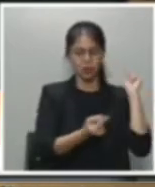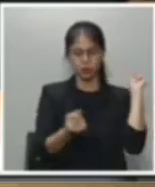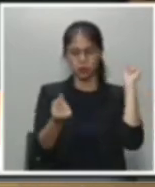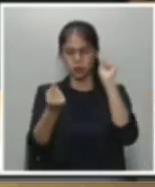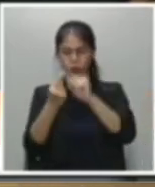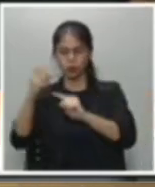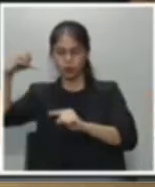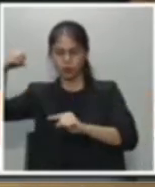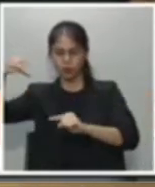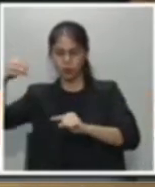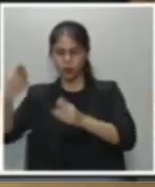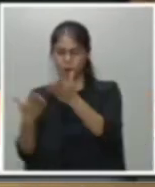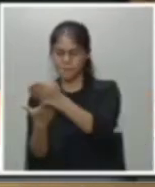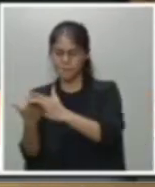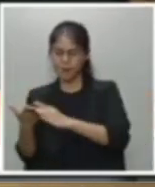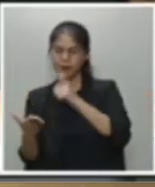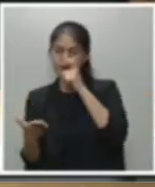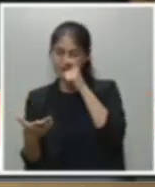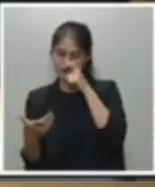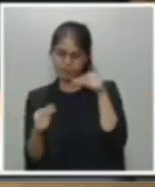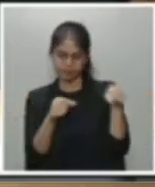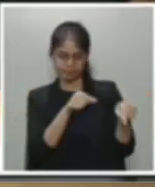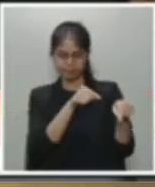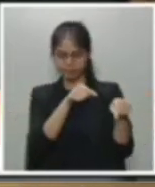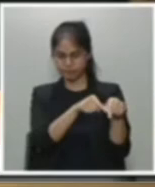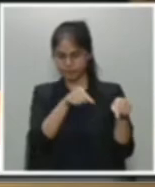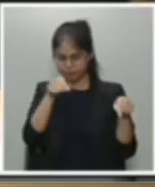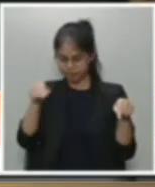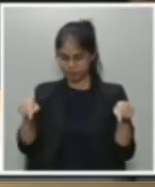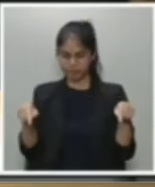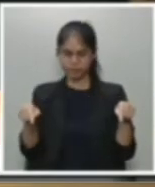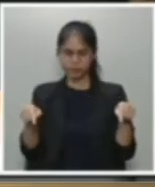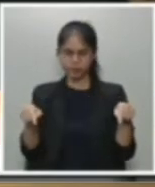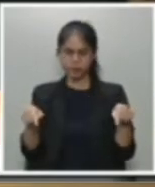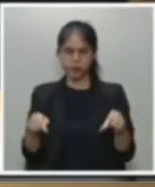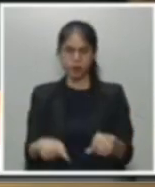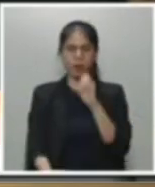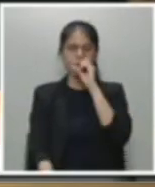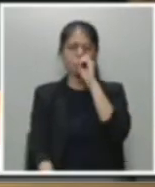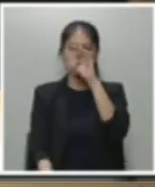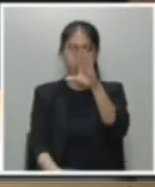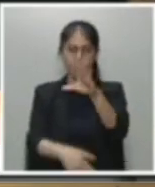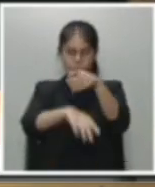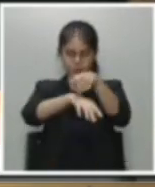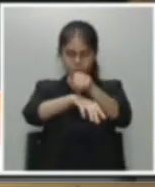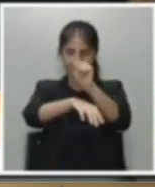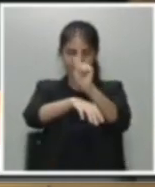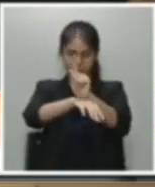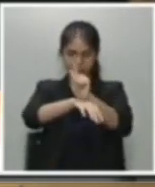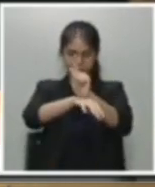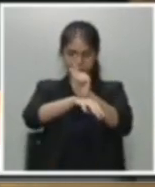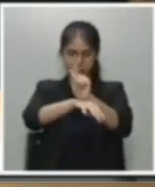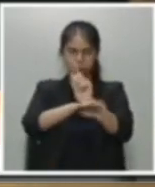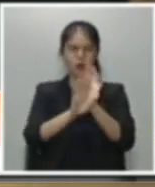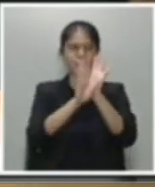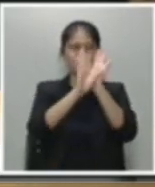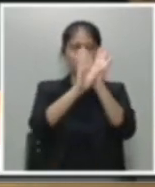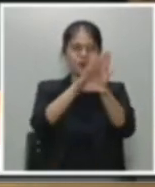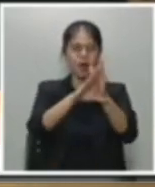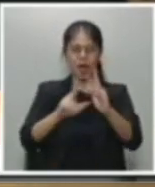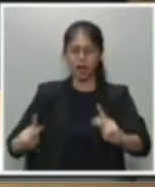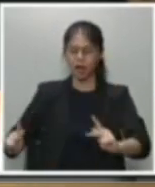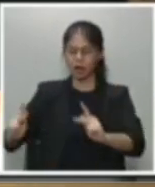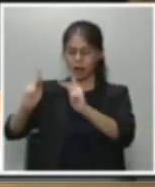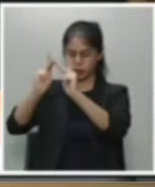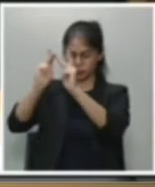ญ่เรียนท่านประธานฝากไปยังกระทรวงมหาดไทยและท้อง